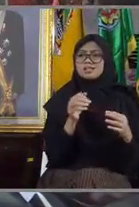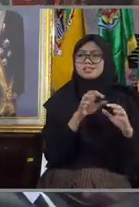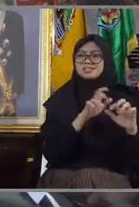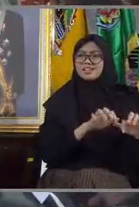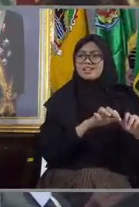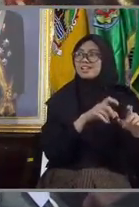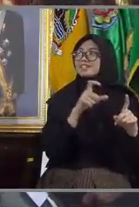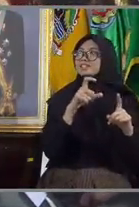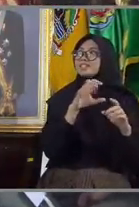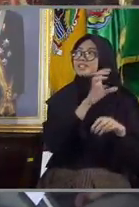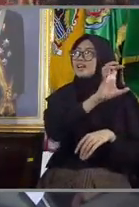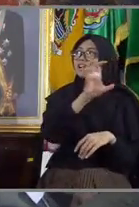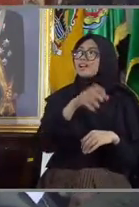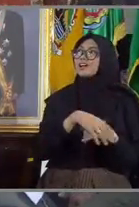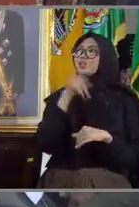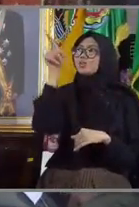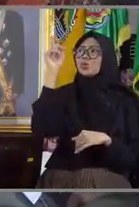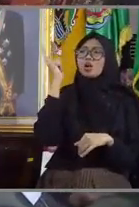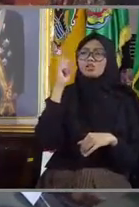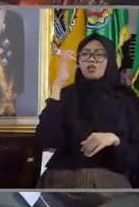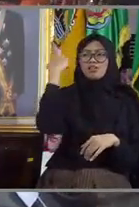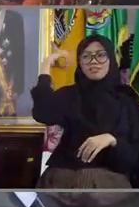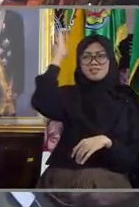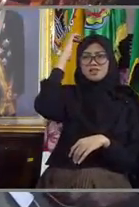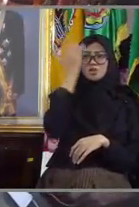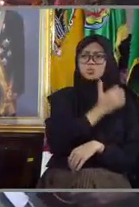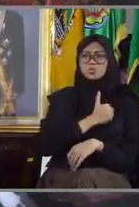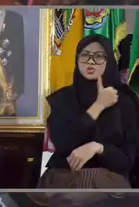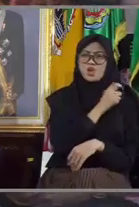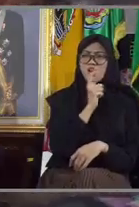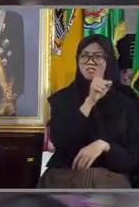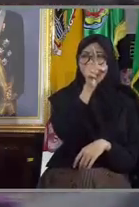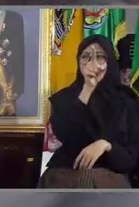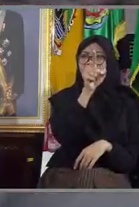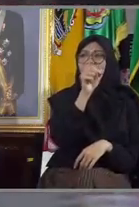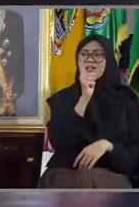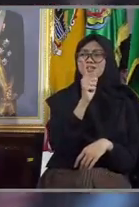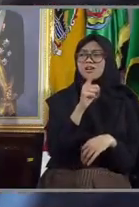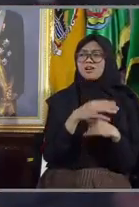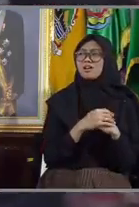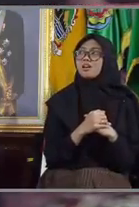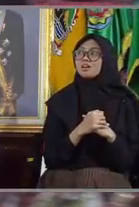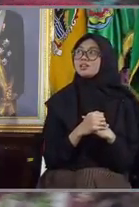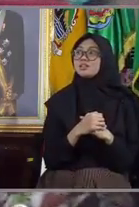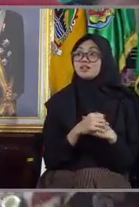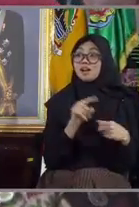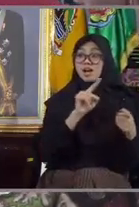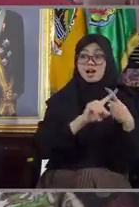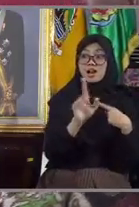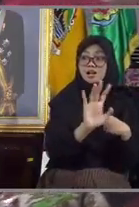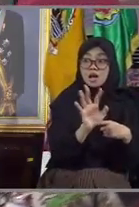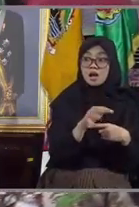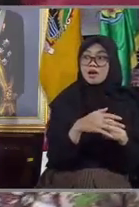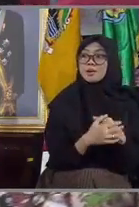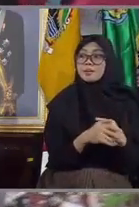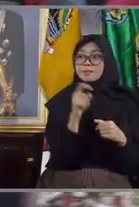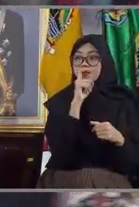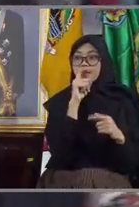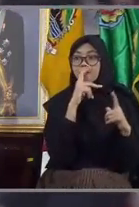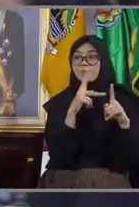sini. Pak Sekda jejer ngono. Oh, iya Dinas Sosiale ya anu kancaku iki ya tenang wae. Ya. Sampeyan kenal karo Dinas Sosiale mboten Mas